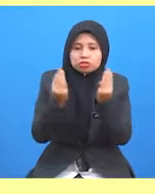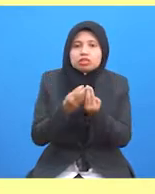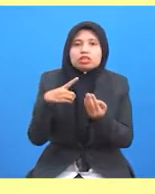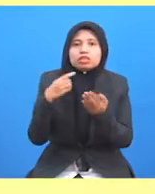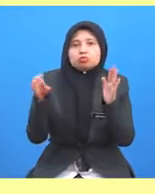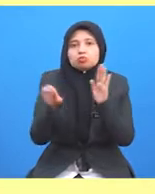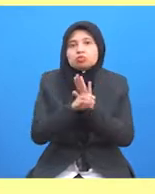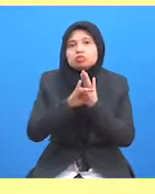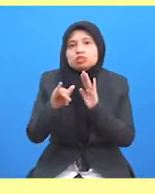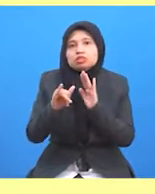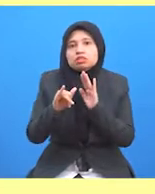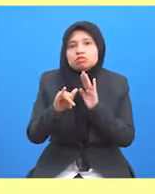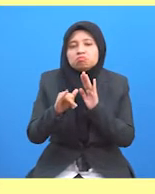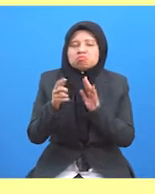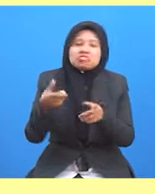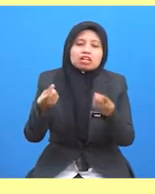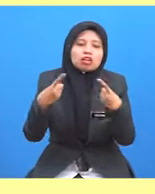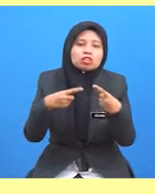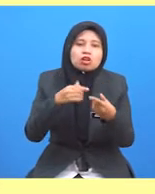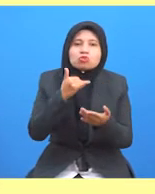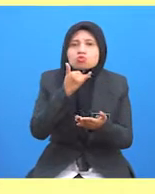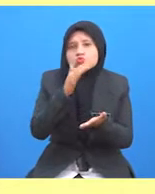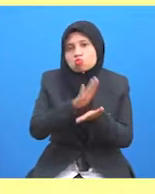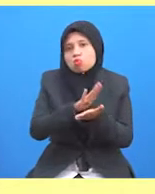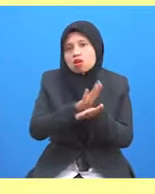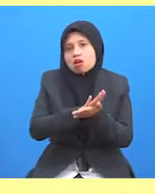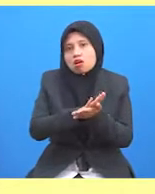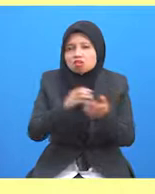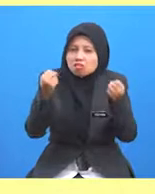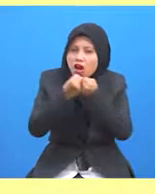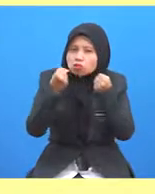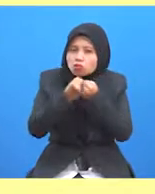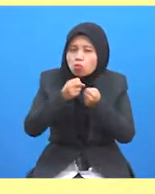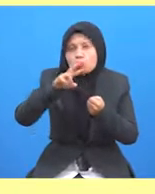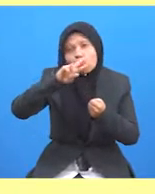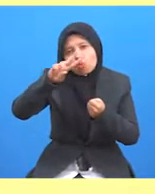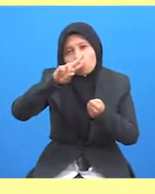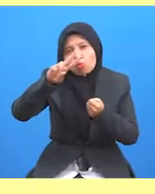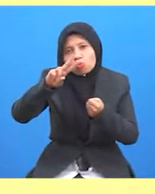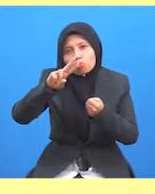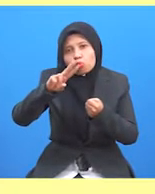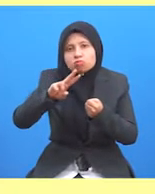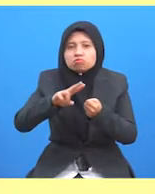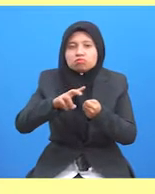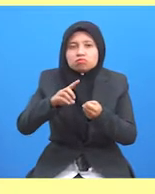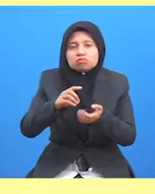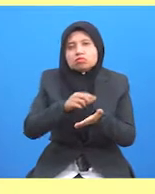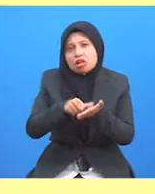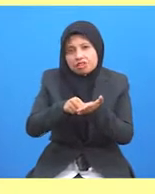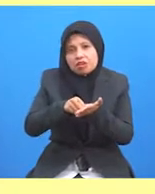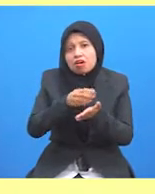Contohnya, punting sekolah, gangsterisme, rokok, dadah, arak dan macam-macam